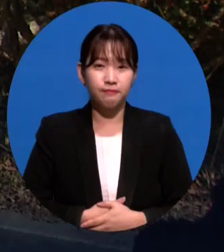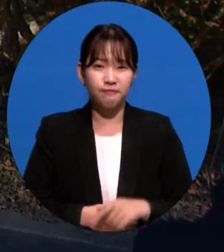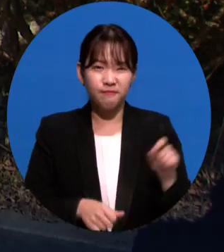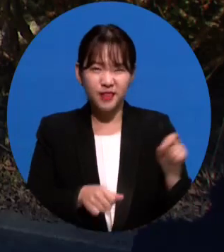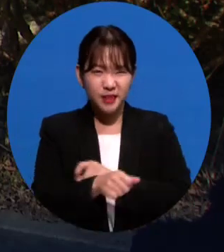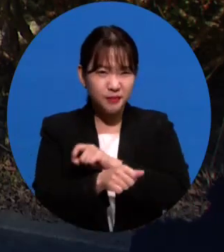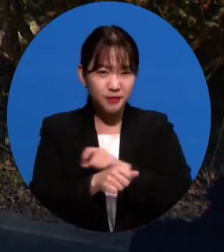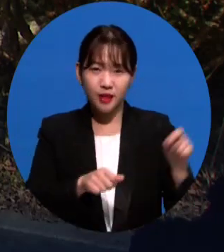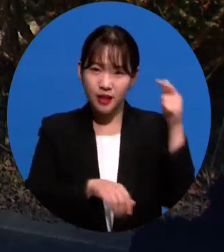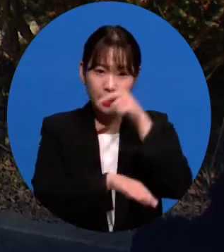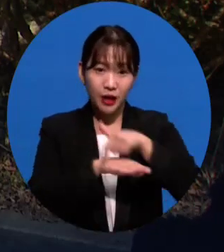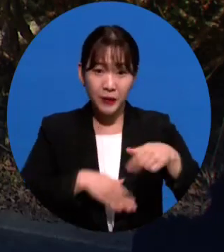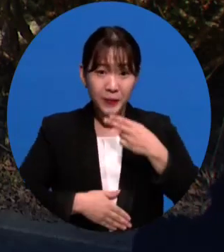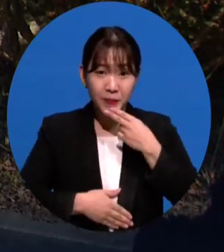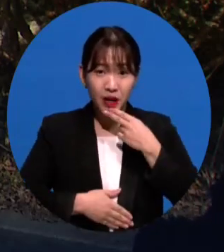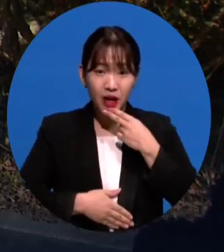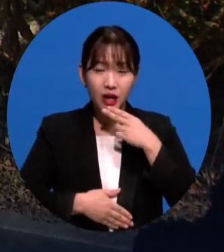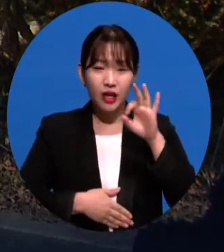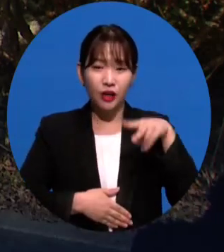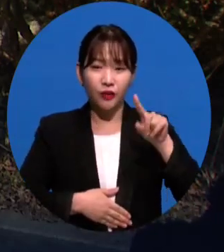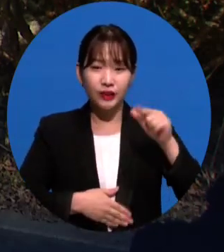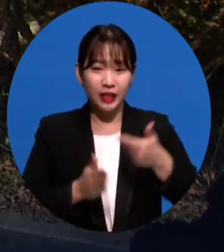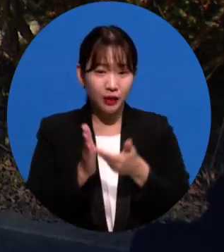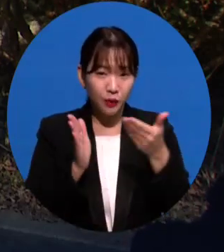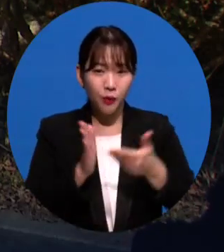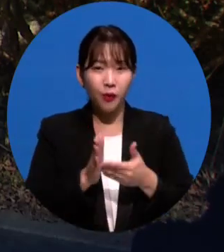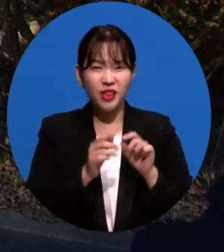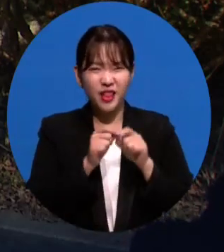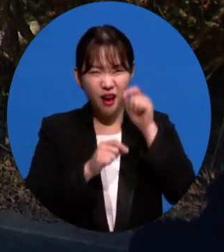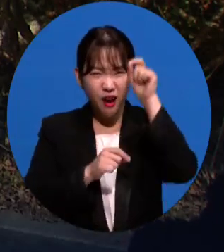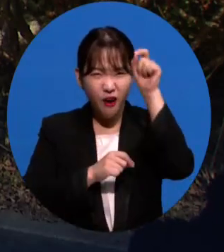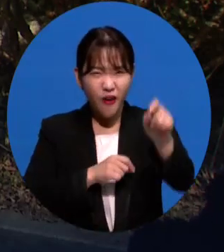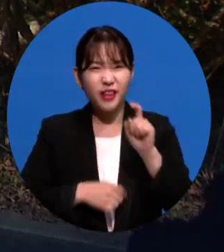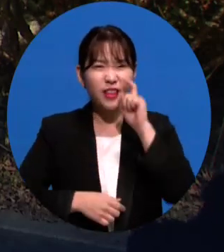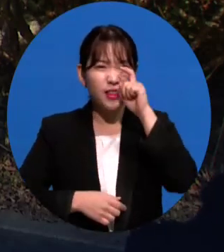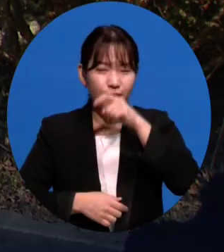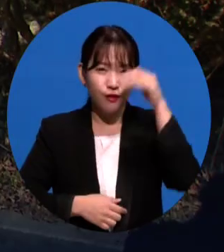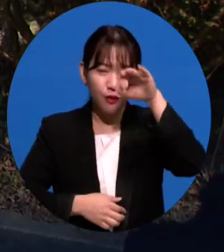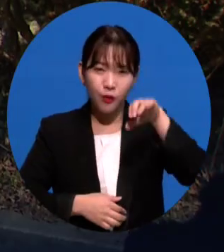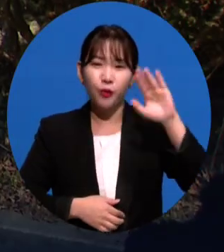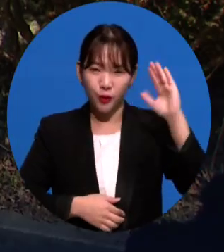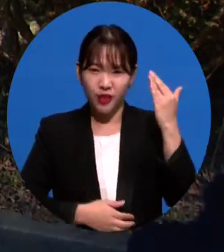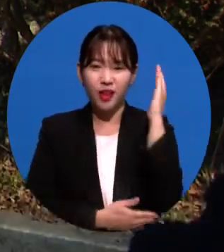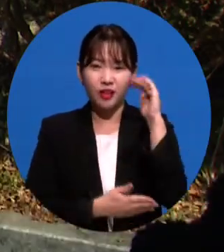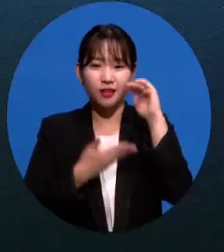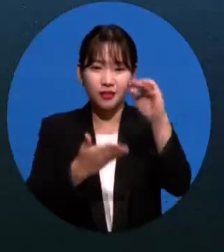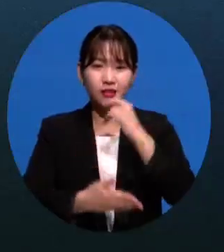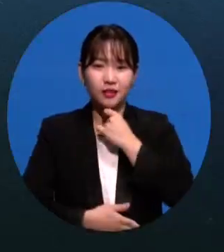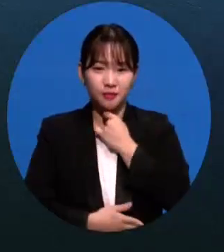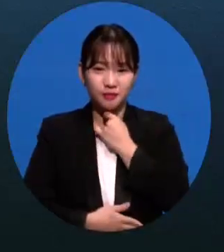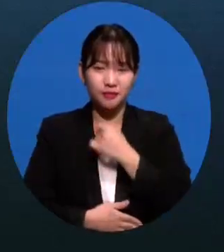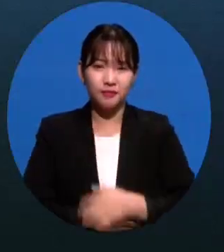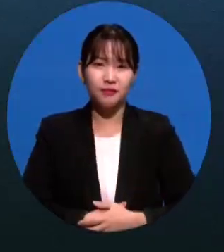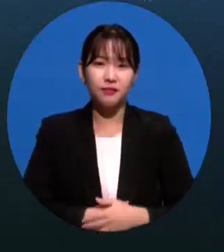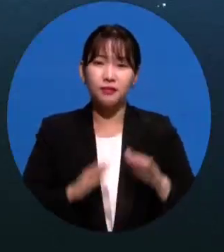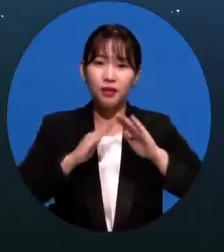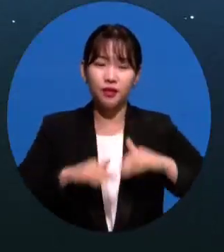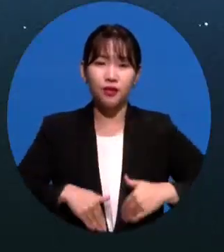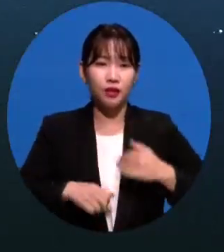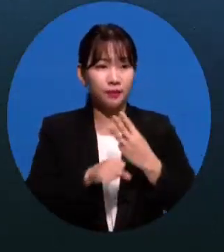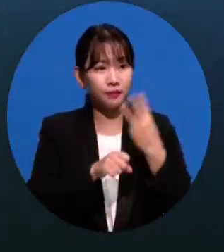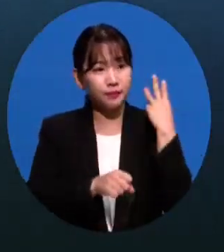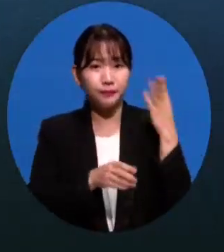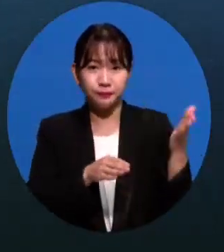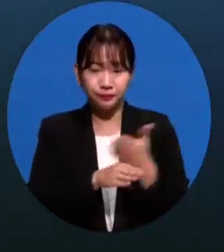계기 없이는 영산업은 영원히 이렇게 지저분하고 더러운 관광지가 된다 이렇게 말씀드리고 싶습니다 전라남도는